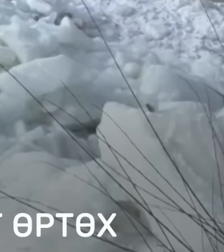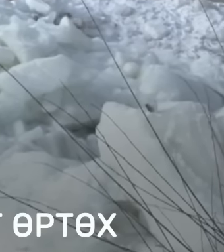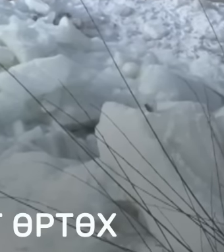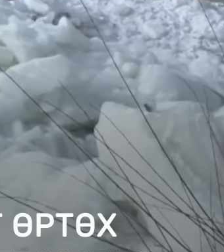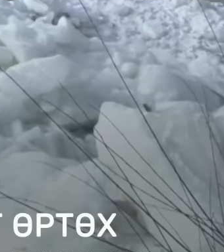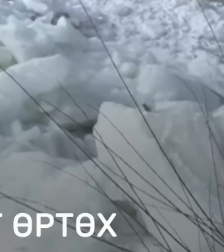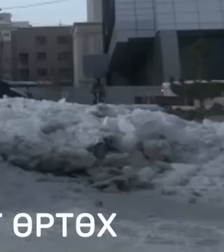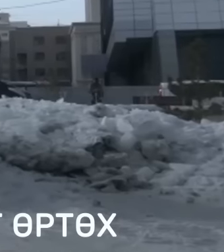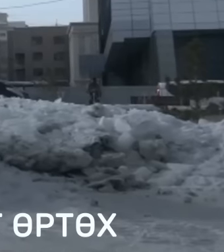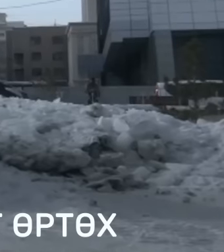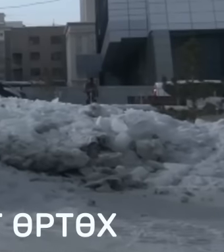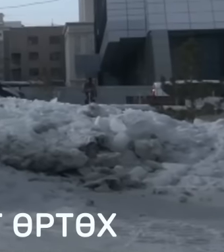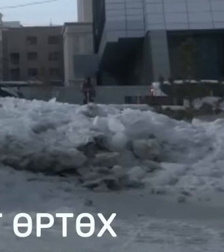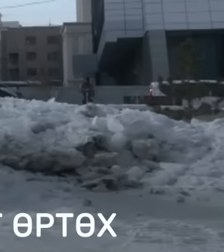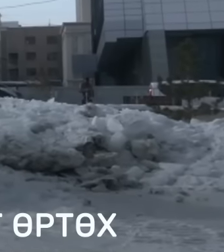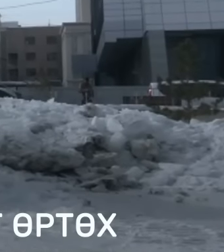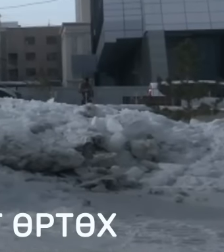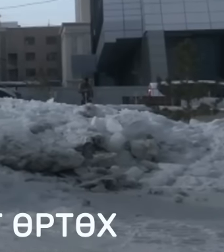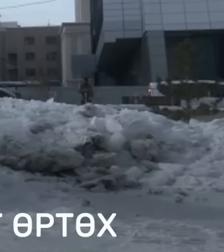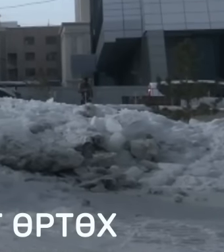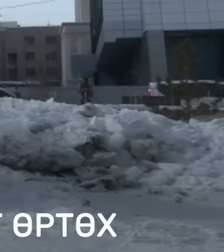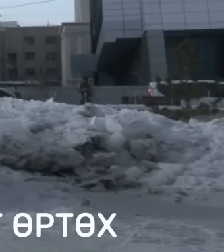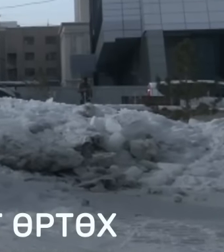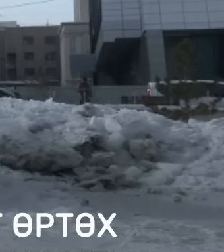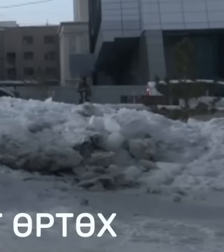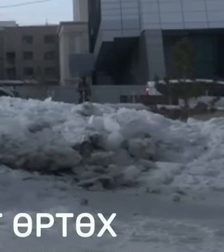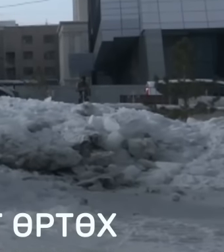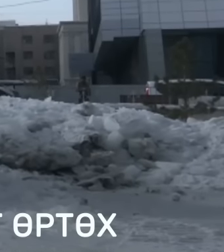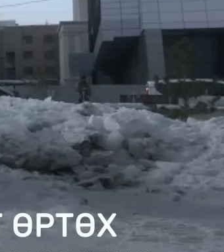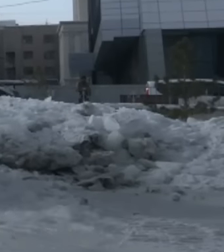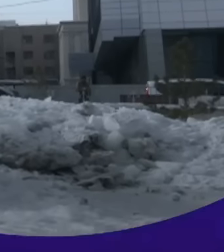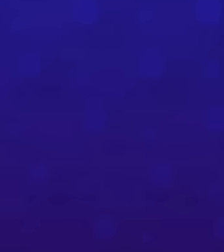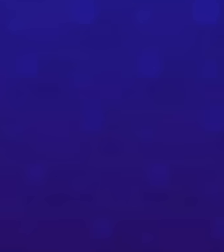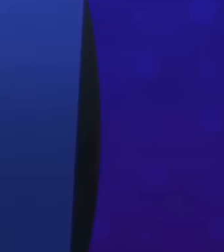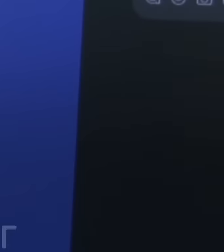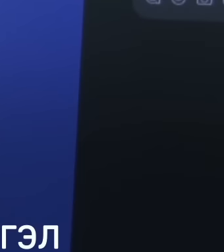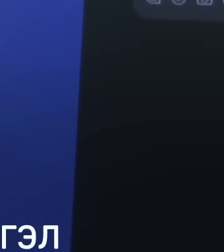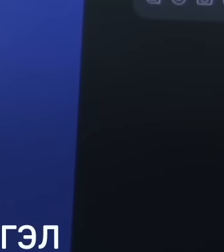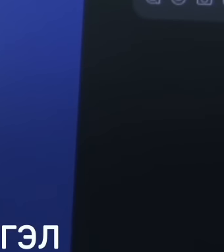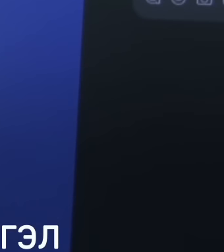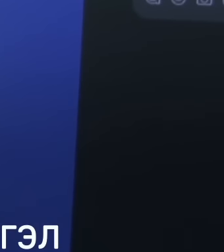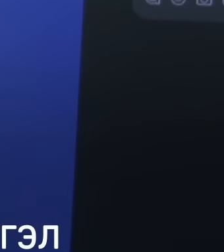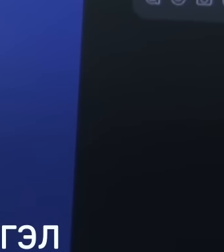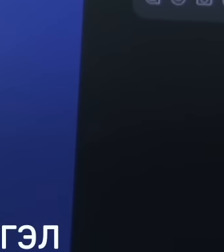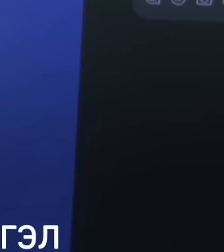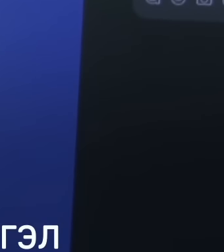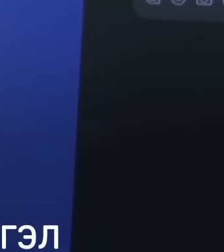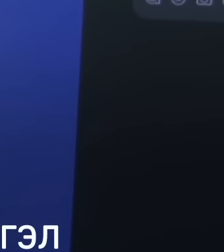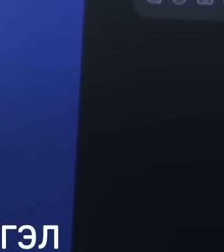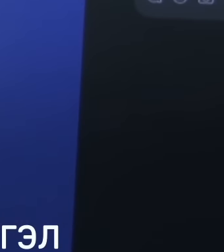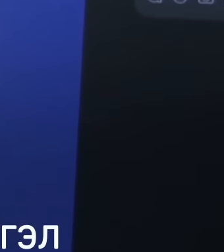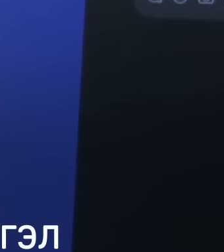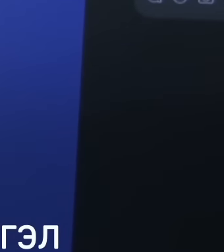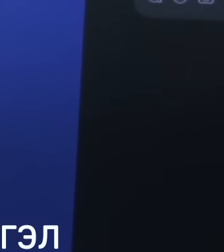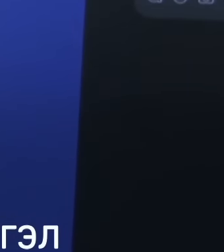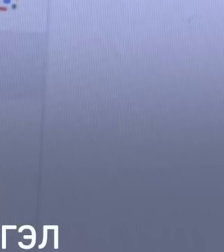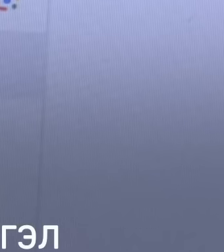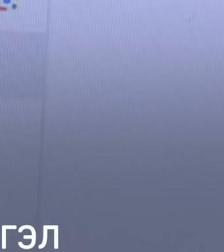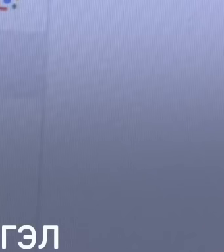шаруулсны үерт өртөх эрсдэлтэй 2000 гаруй айлыг нүүлгэн шилжүүлнэ. Төрийн албаны ерөнхий шалгалтын бүртгэл энэ